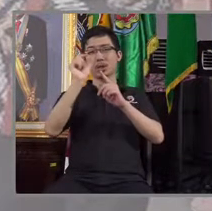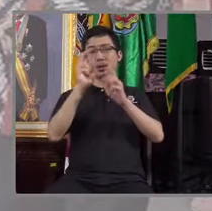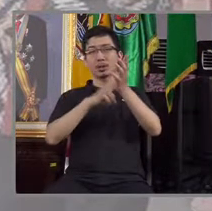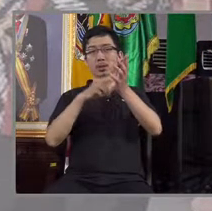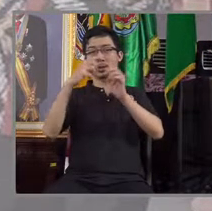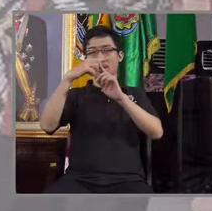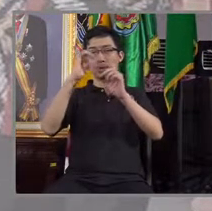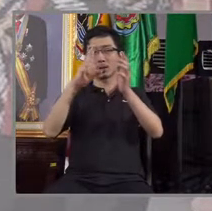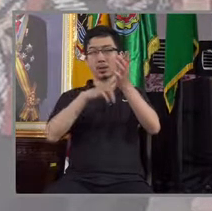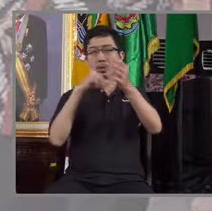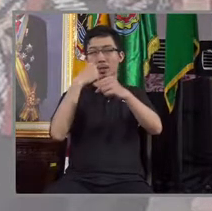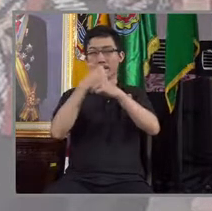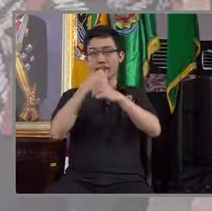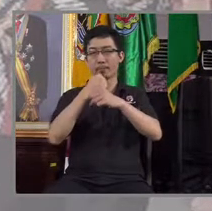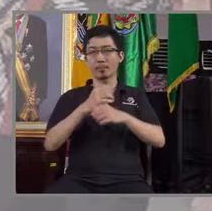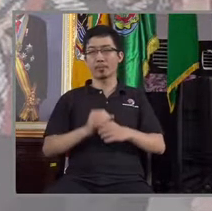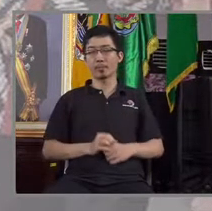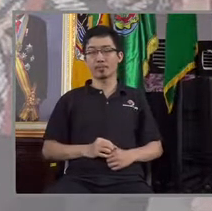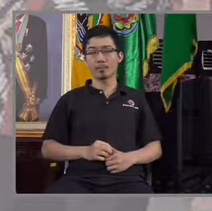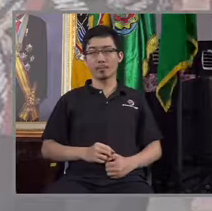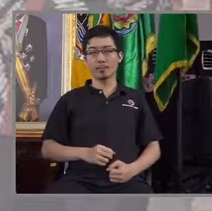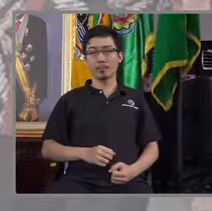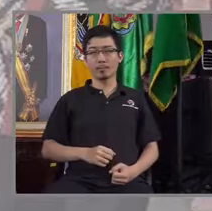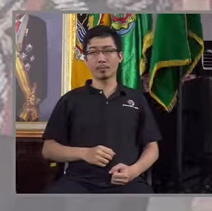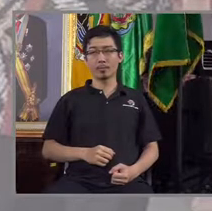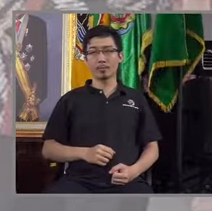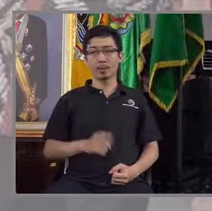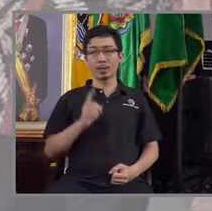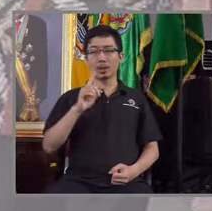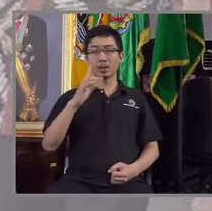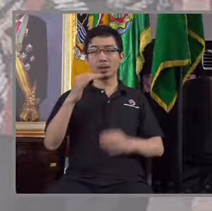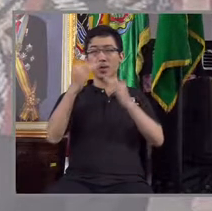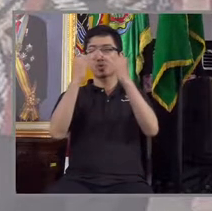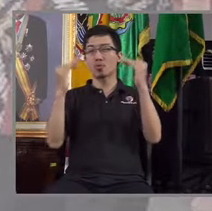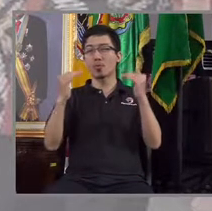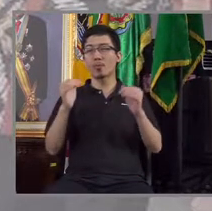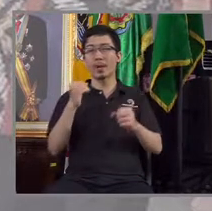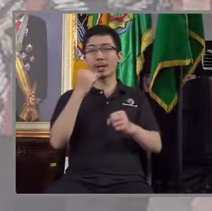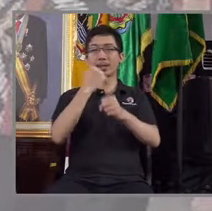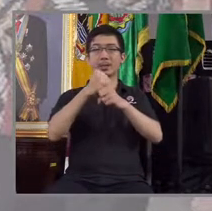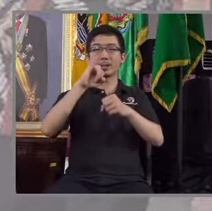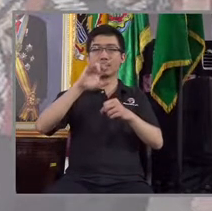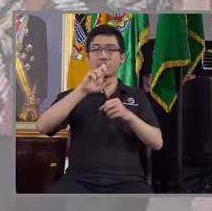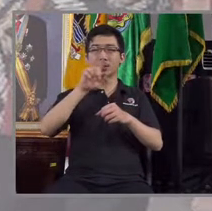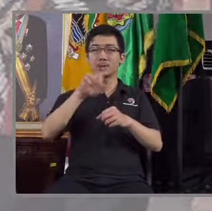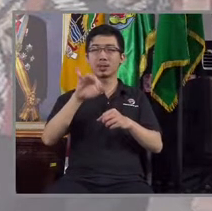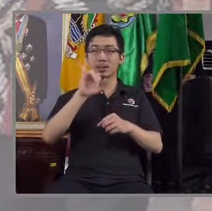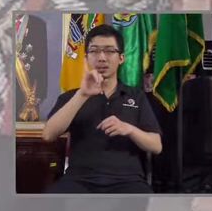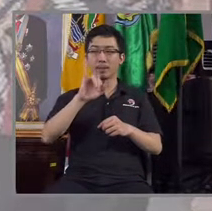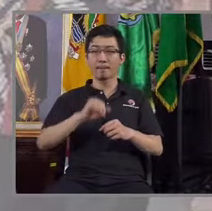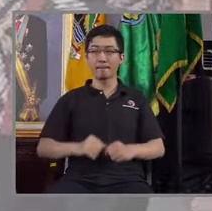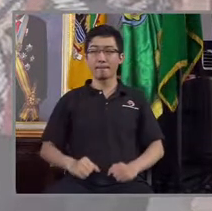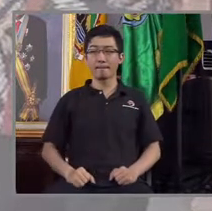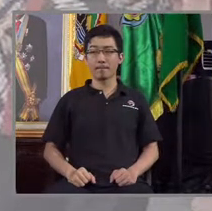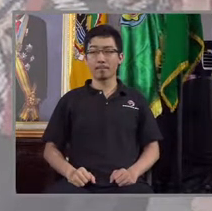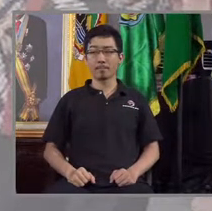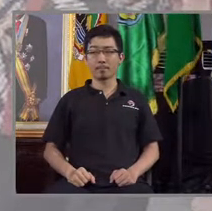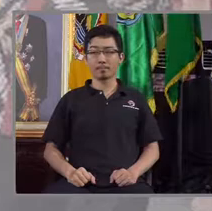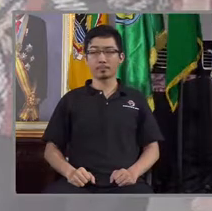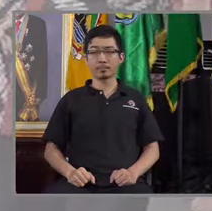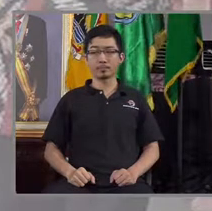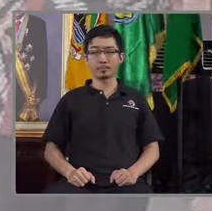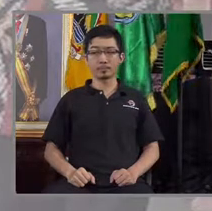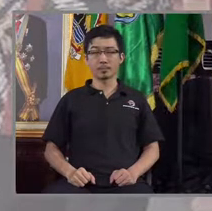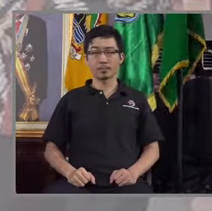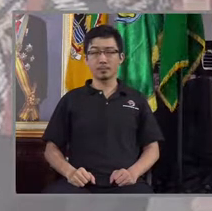kesehatan. Kemudian rumah pemulihan gizi, inovasi menekan angka stunting dengan